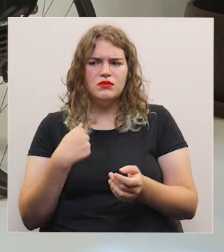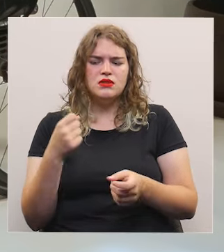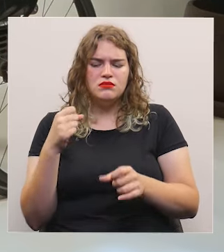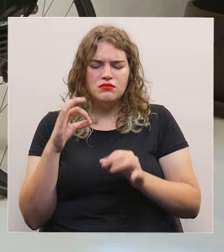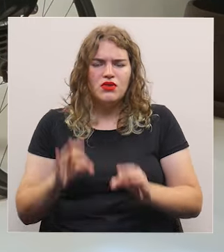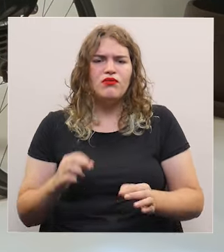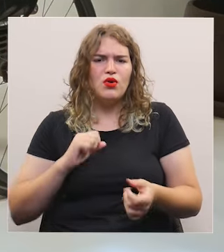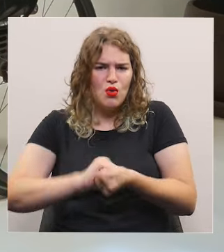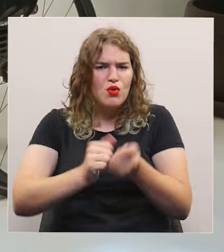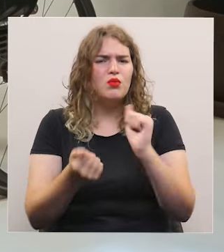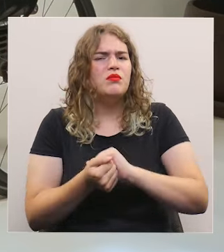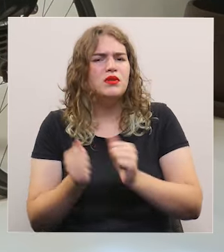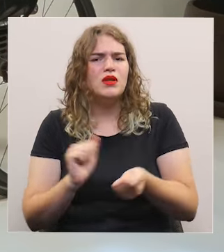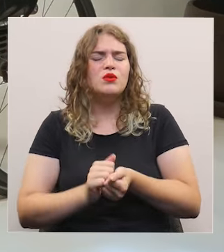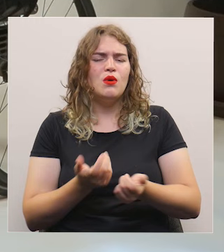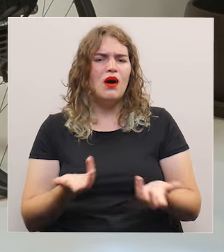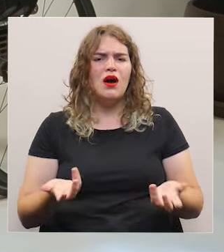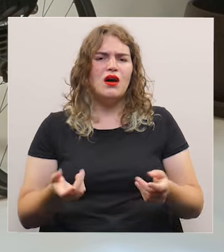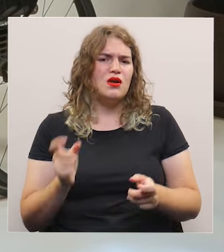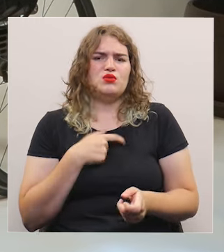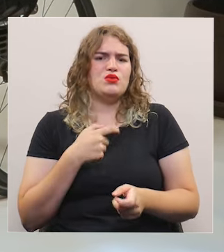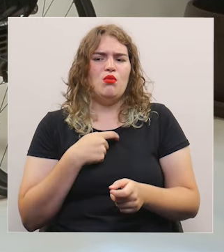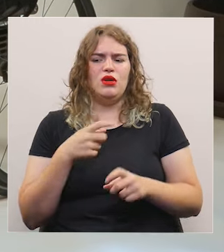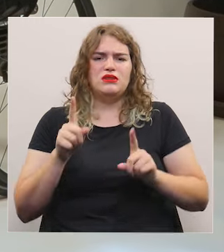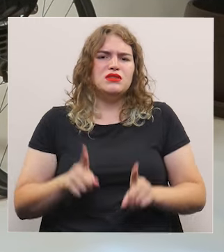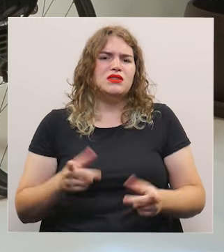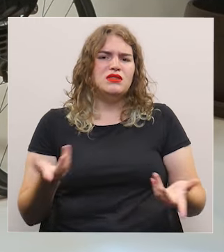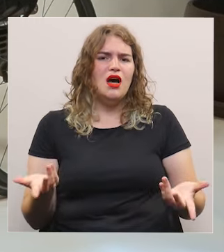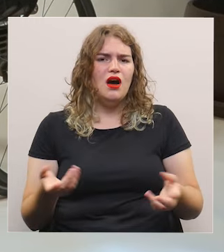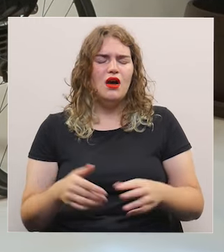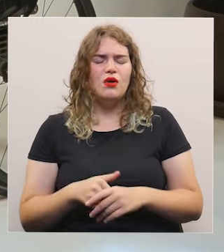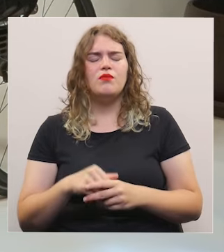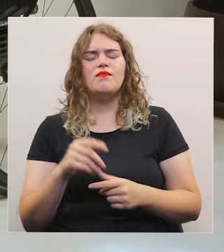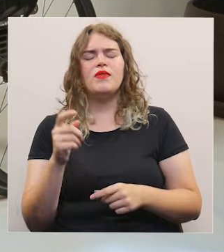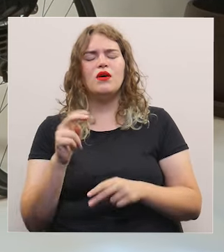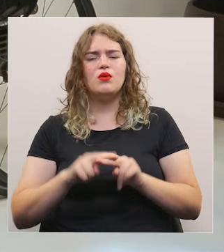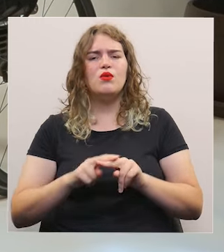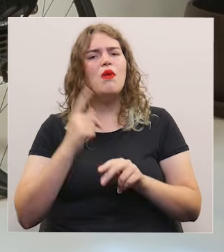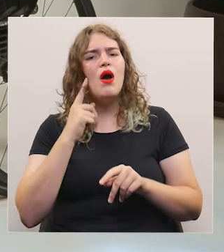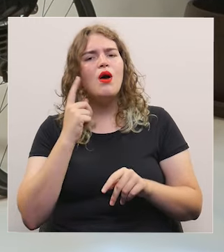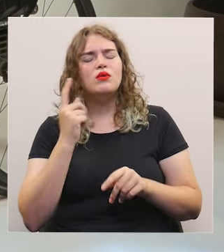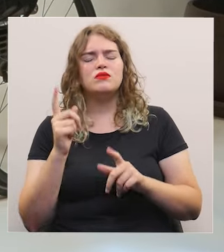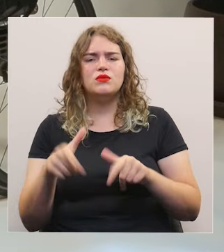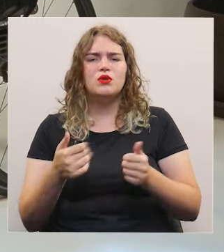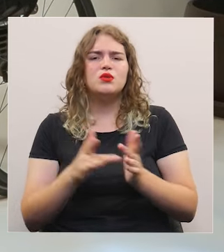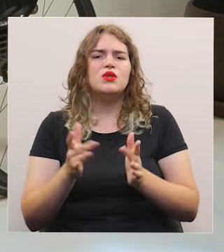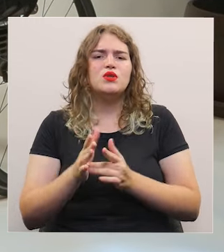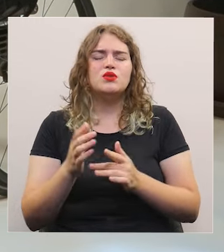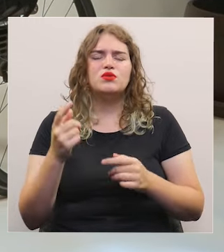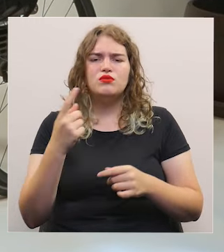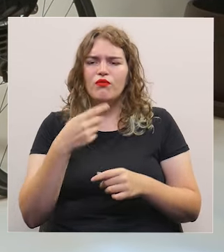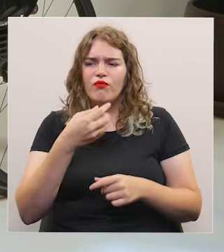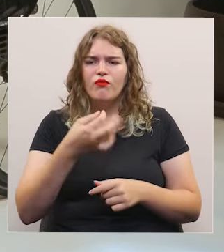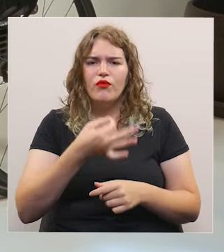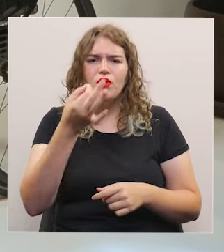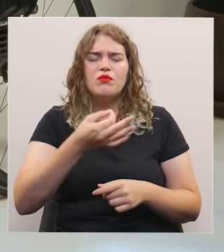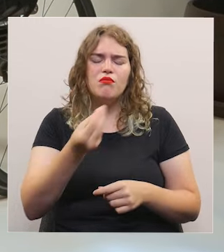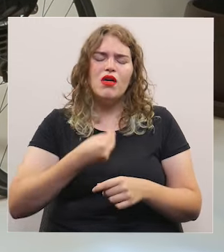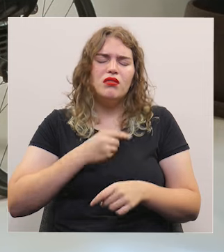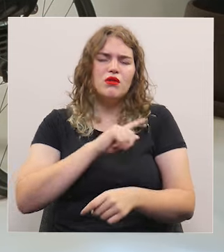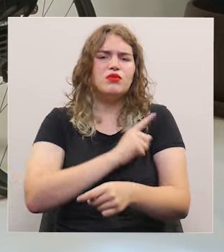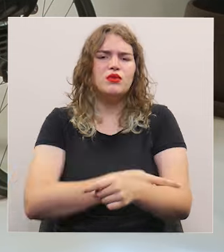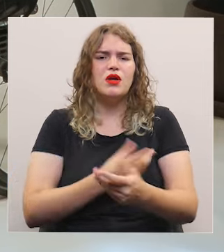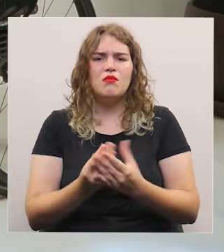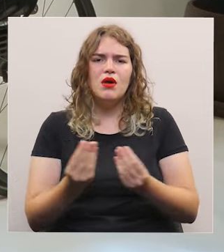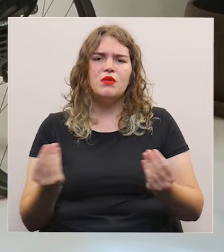picioare, să fiu o luptătoare pentru Florin. Și așa, tot auzind vorbindu-se de Iisus Hristos, mi-a dat putere, din ce în ce mai